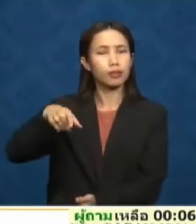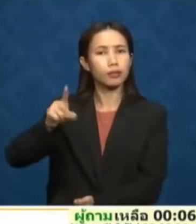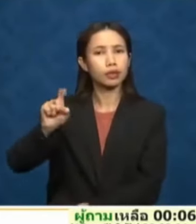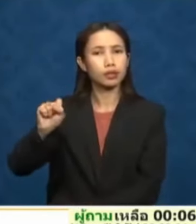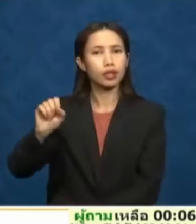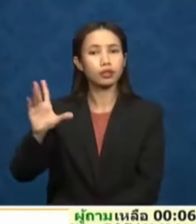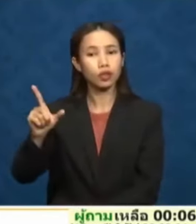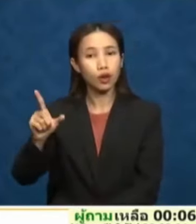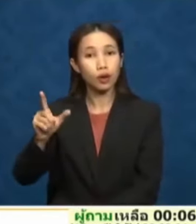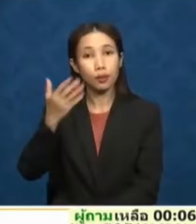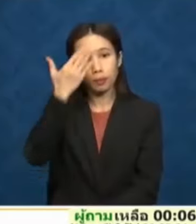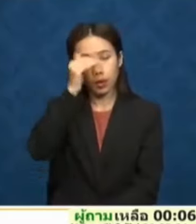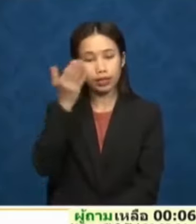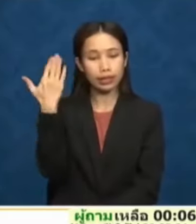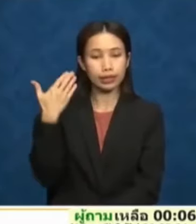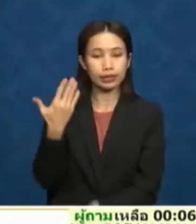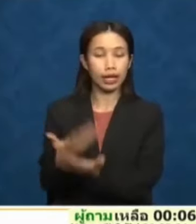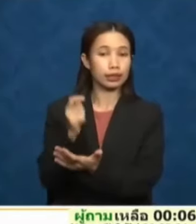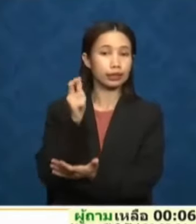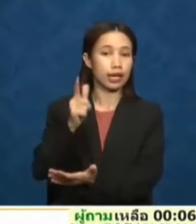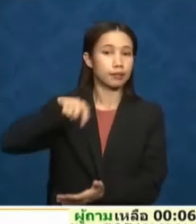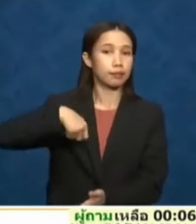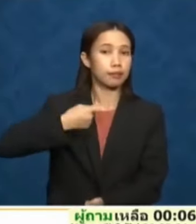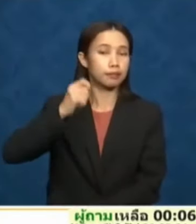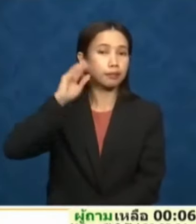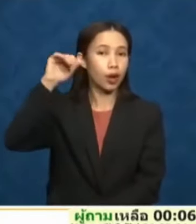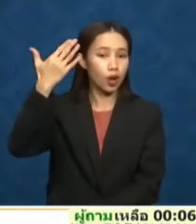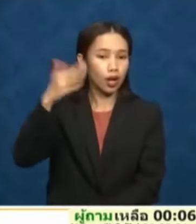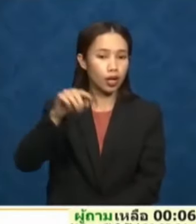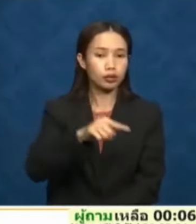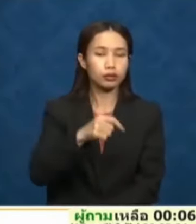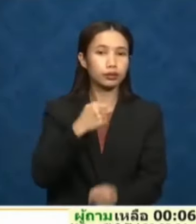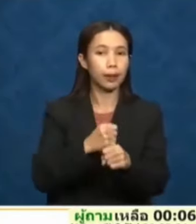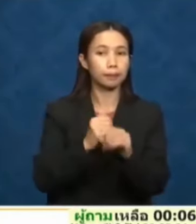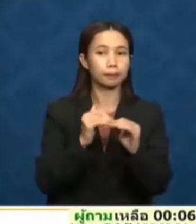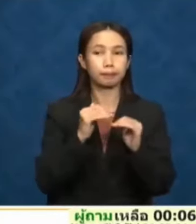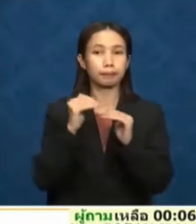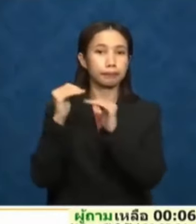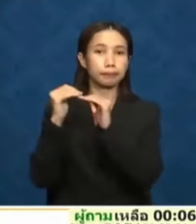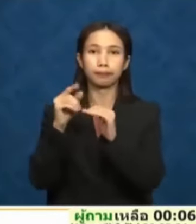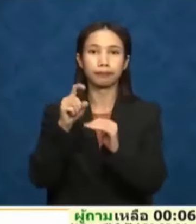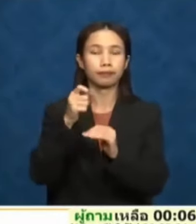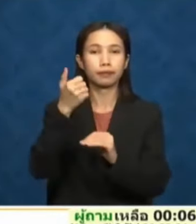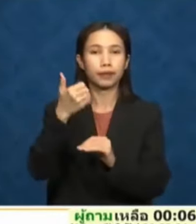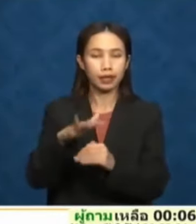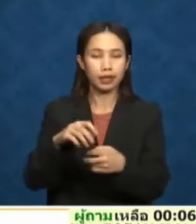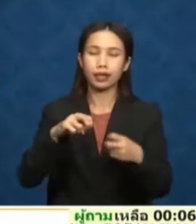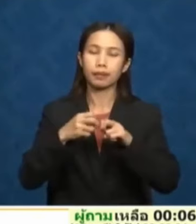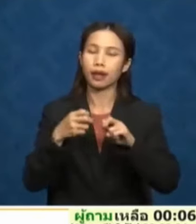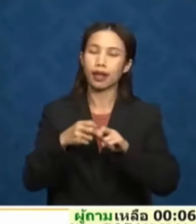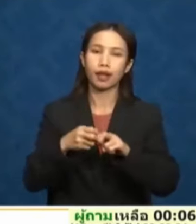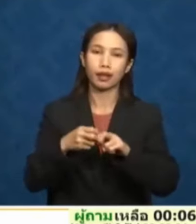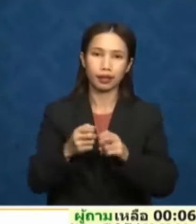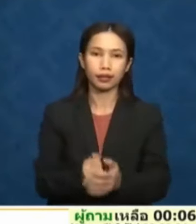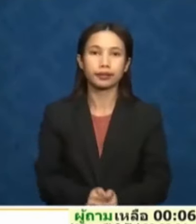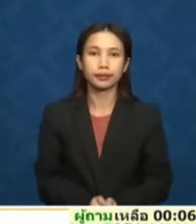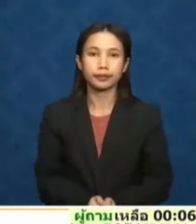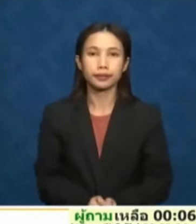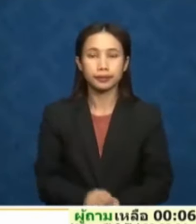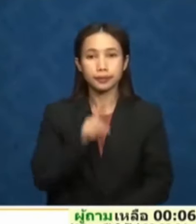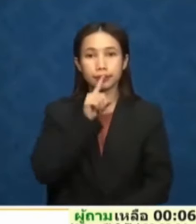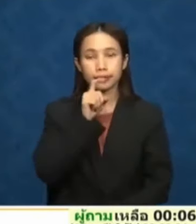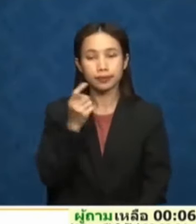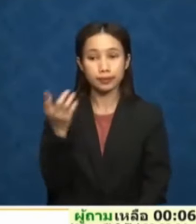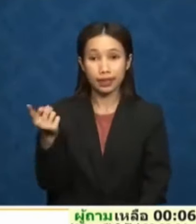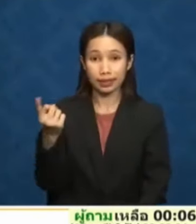สปชจะจ่ายเงินไปแล้วแต่ไม่เนื้องานคุณทำไม่ถึงอันนี้ก็เลยทำให้เกิดปัญหาทั้ง 2ฟากก็ในคำถามนี้ขอ